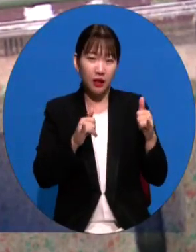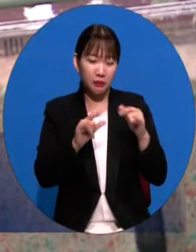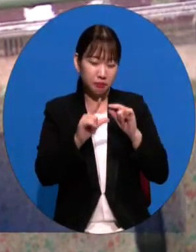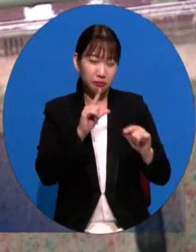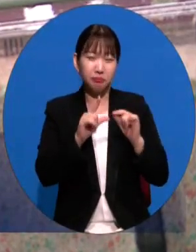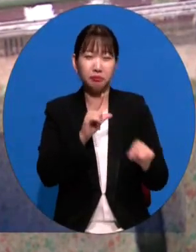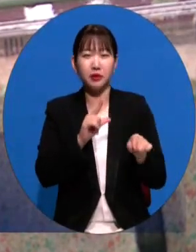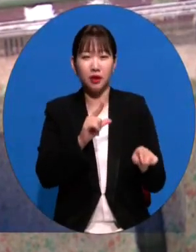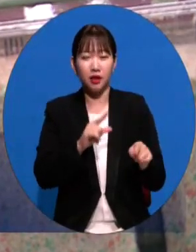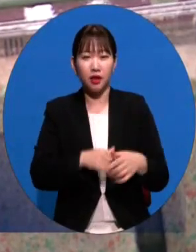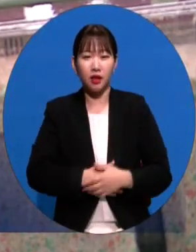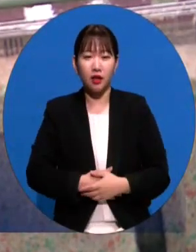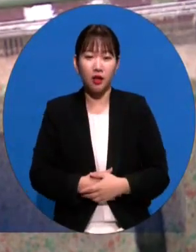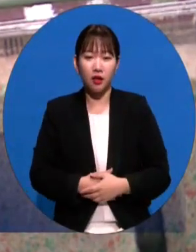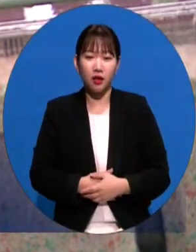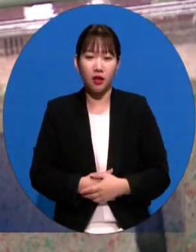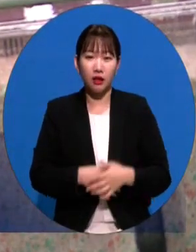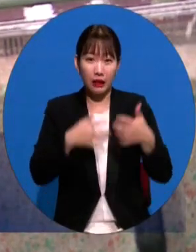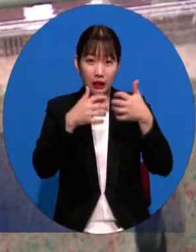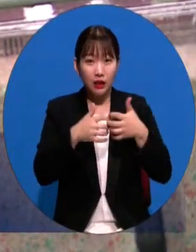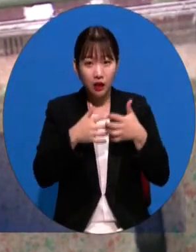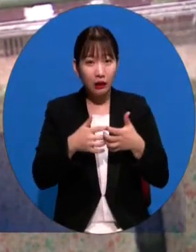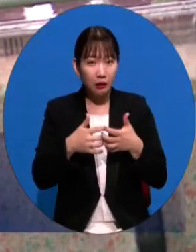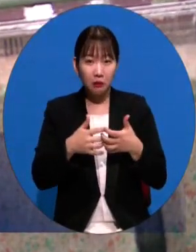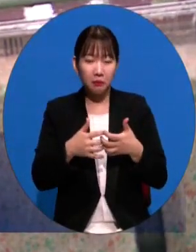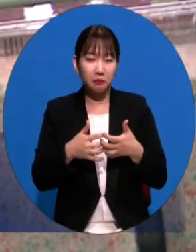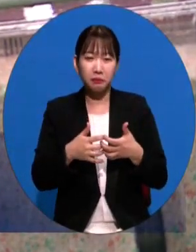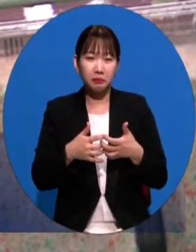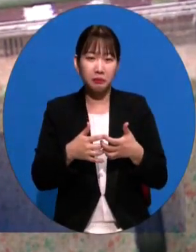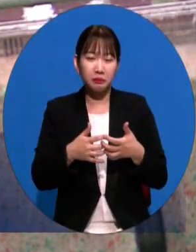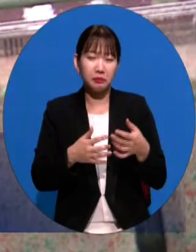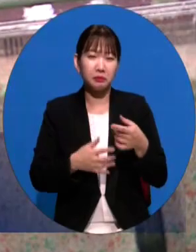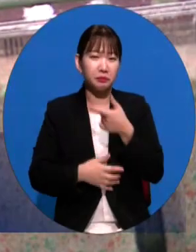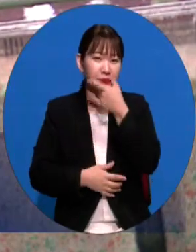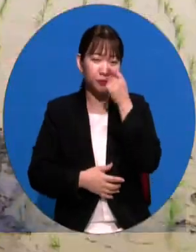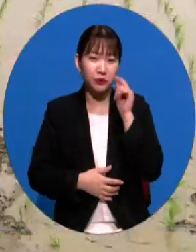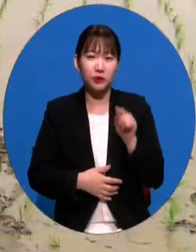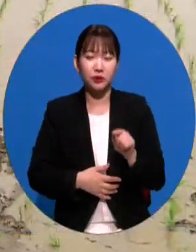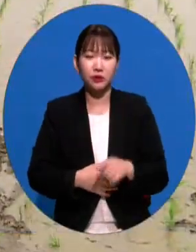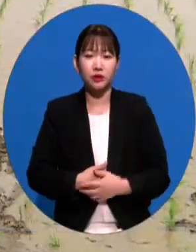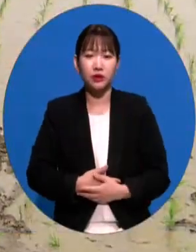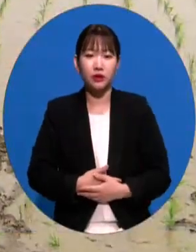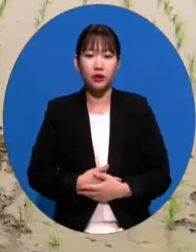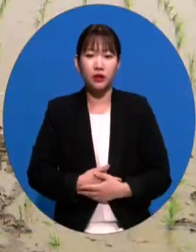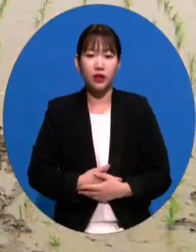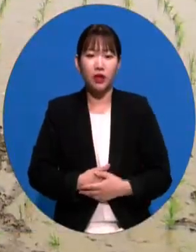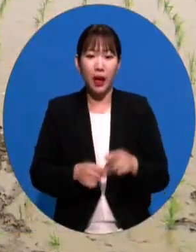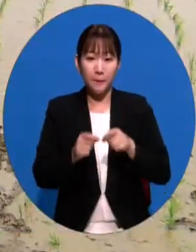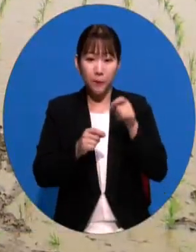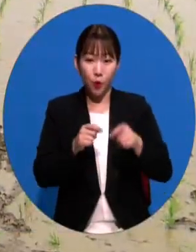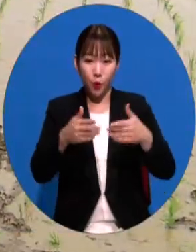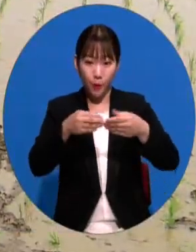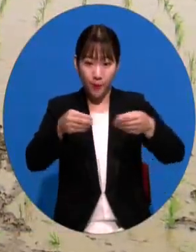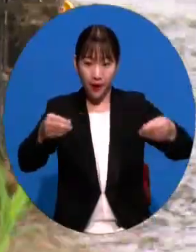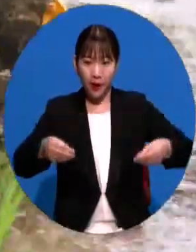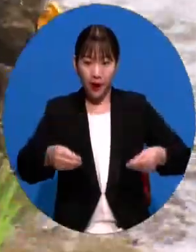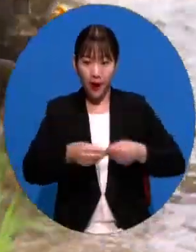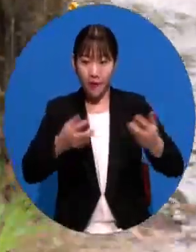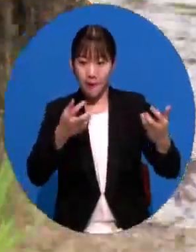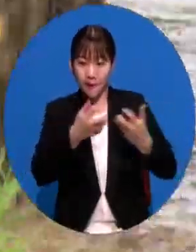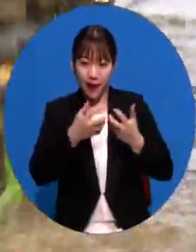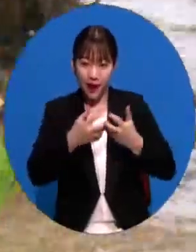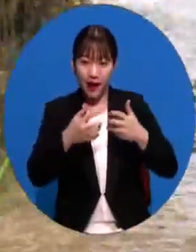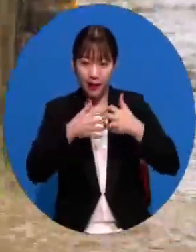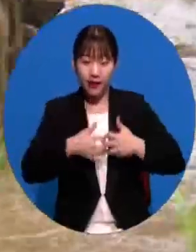시골에 젊은 사람들 많이 없잖아요 그러니까 기계도 많이 없고 목판을 가득 실은이 향기가 바쁘게